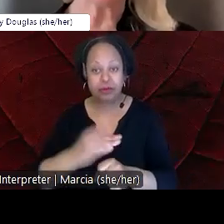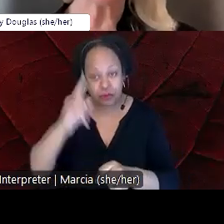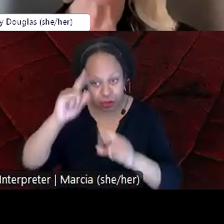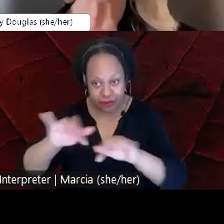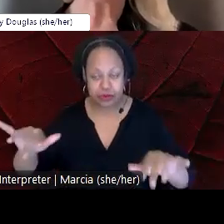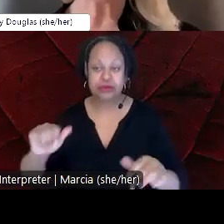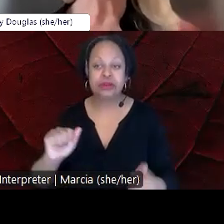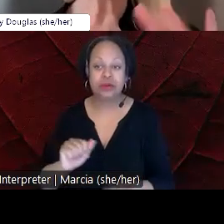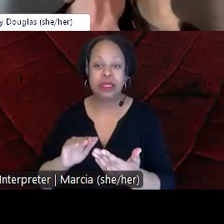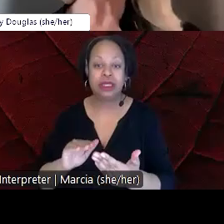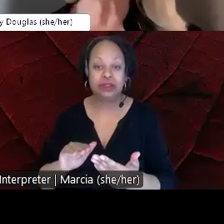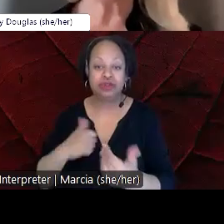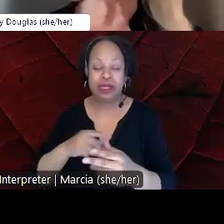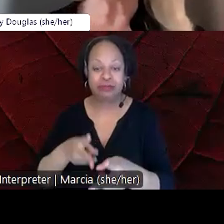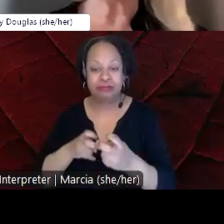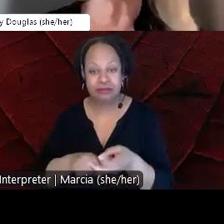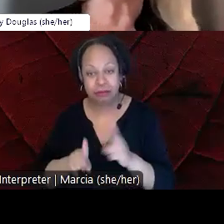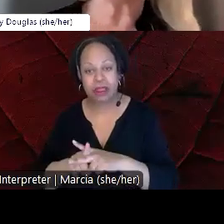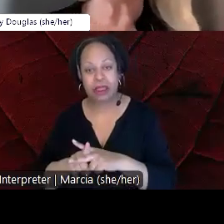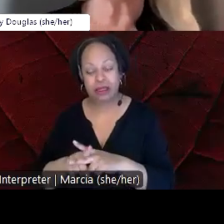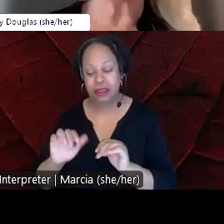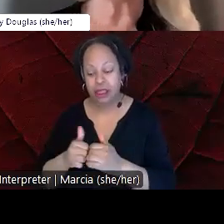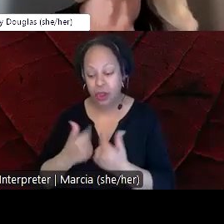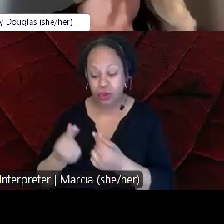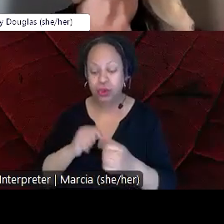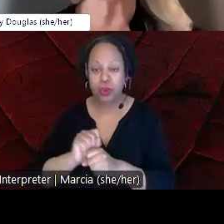affirmer des façons d'être neurodivergentes.